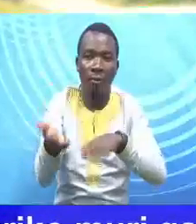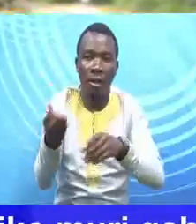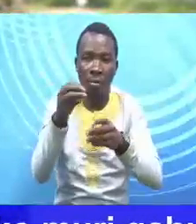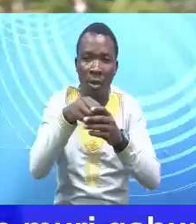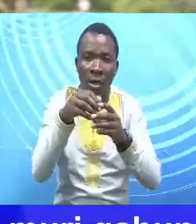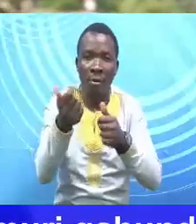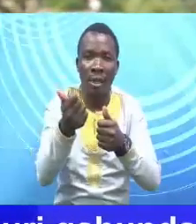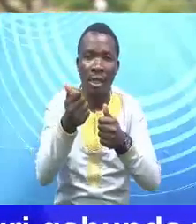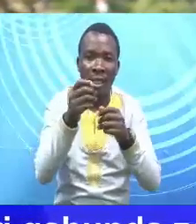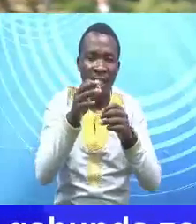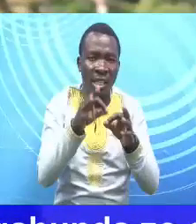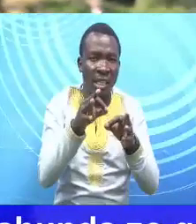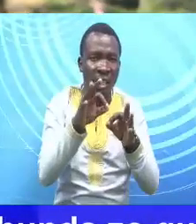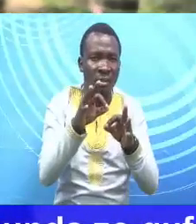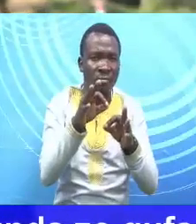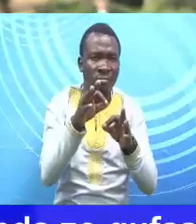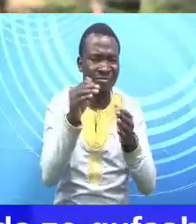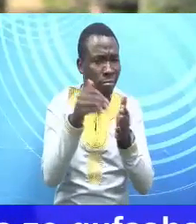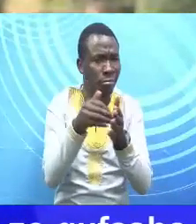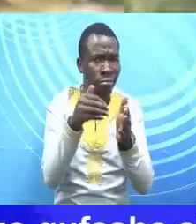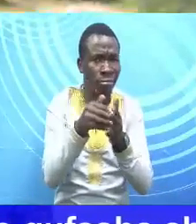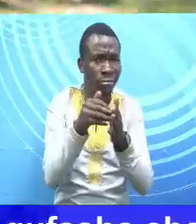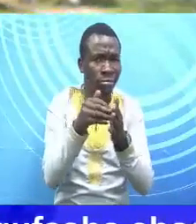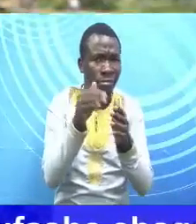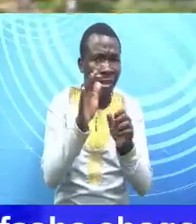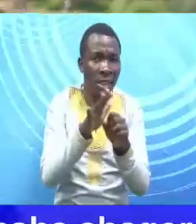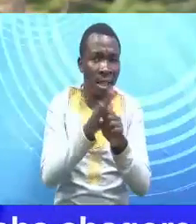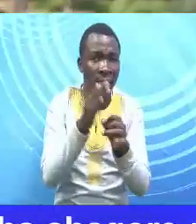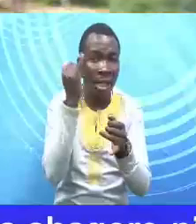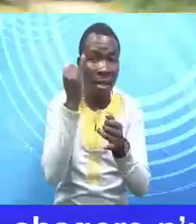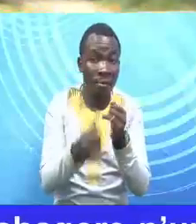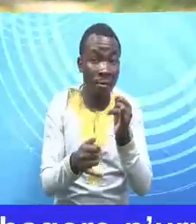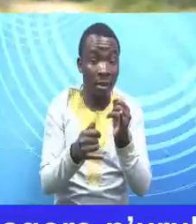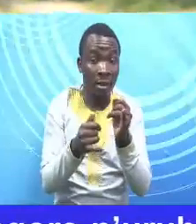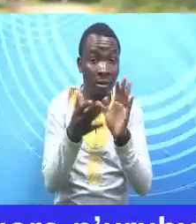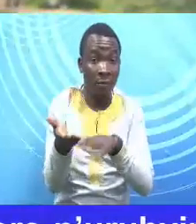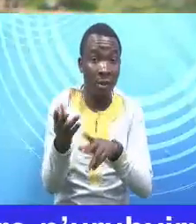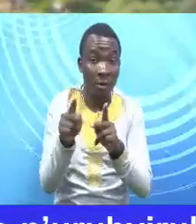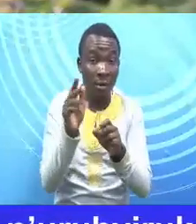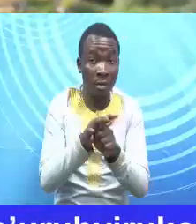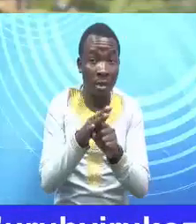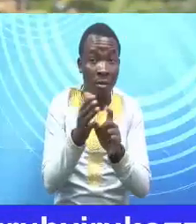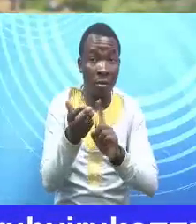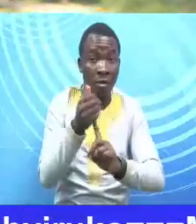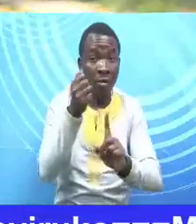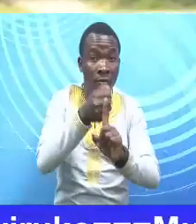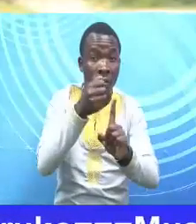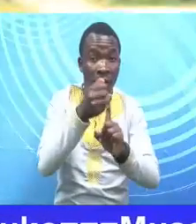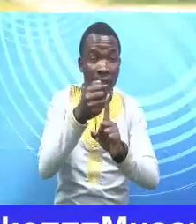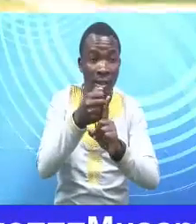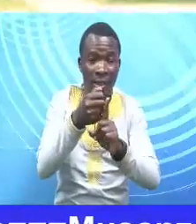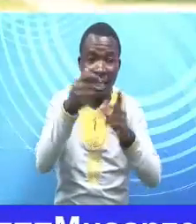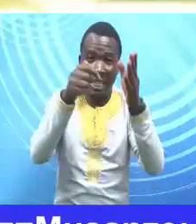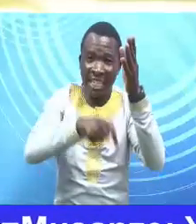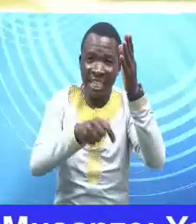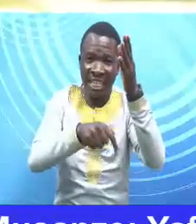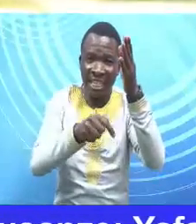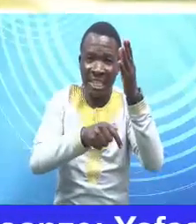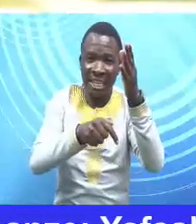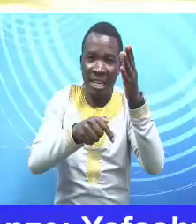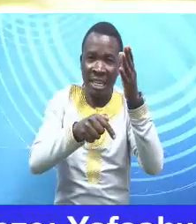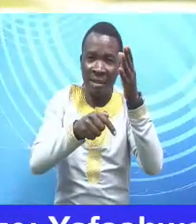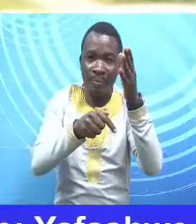kintu kiratubangamiye cyane kuko kimaze gupfiramo abantu batubonye ubuvugizi butuvugira rwose kiriya kibunguzi